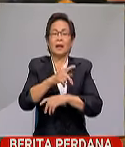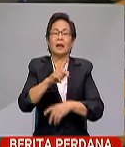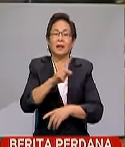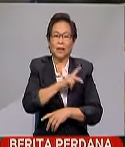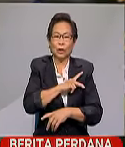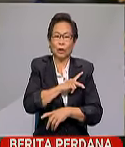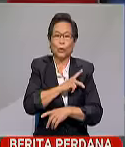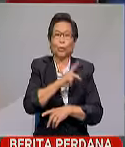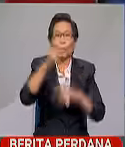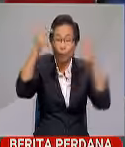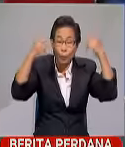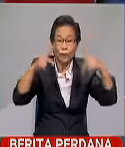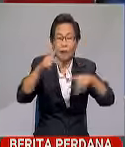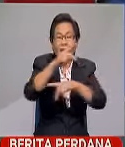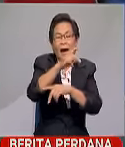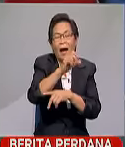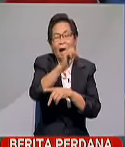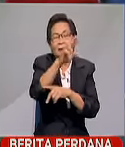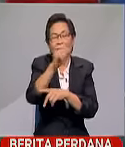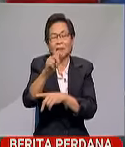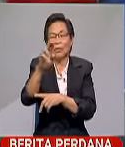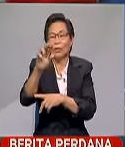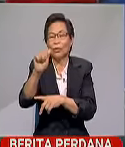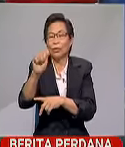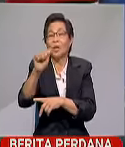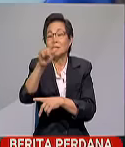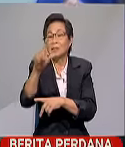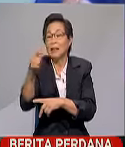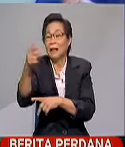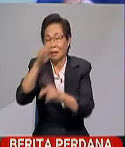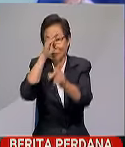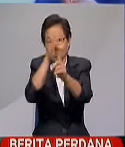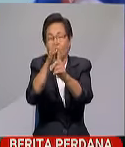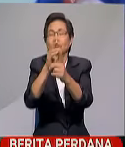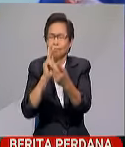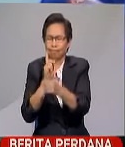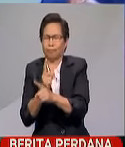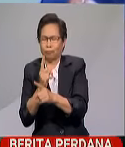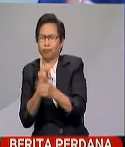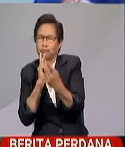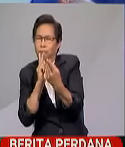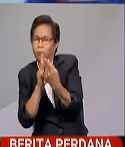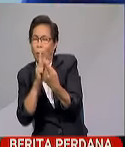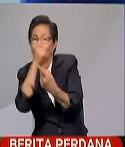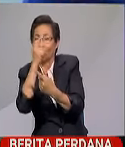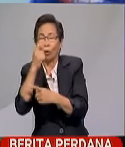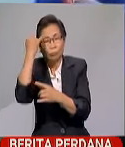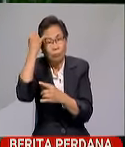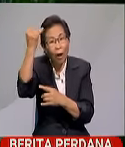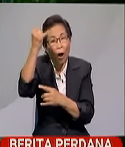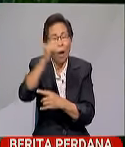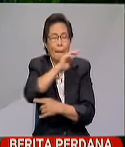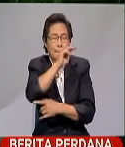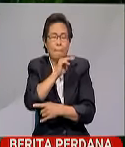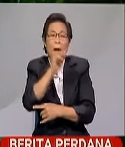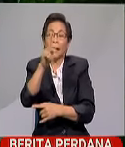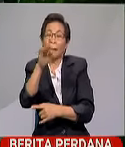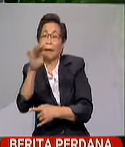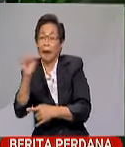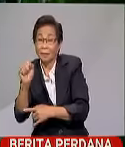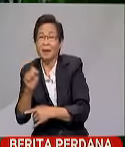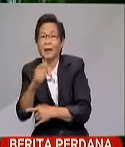Petronas SRT, Dato' Razlan Razali, sasaran ditetapkan itu realistik setelah mengambil kira pandangan Kementerian Belia dan Sukan,